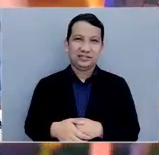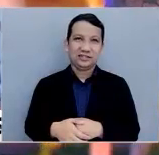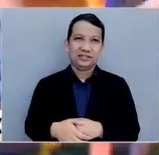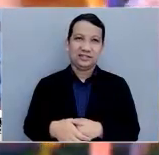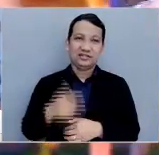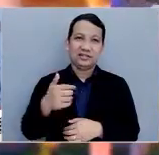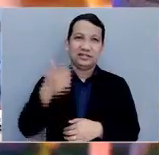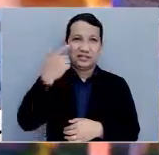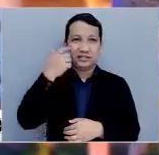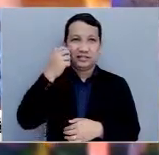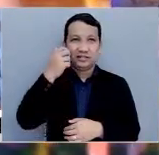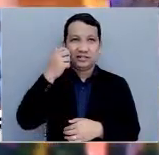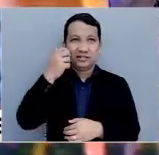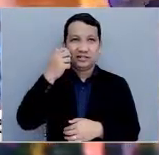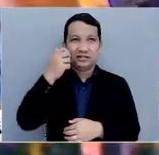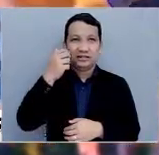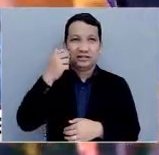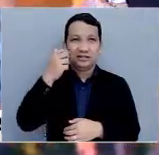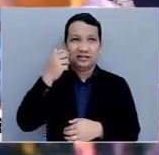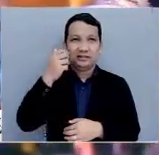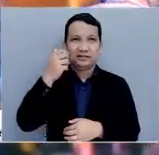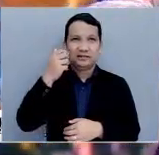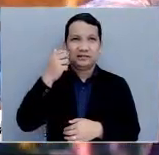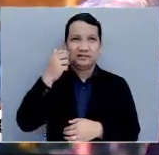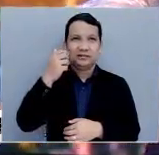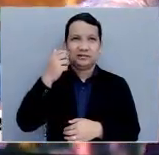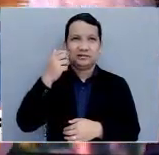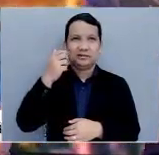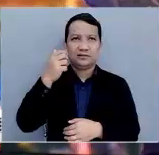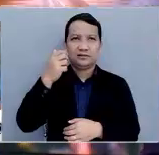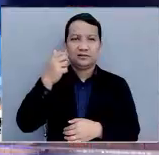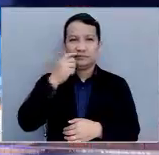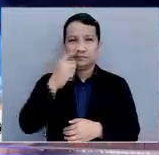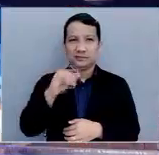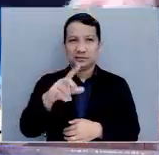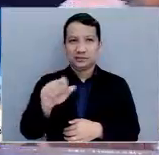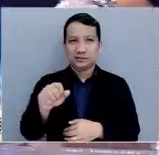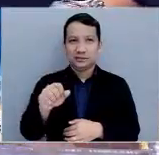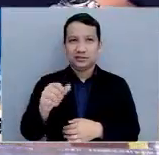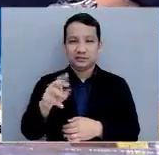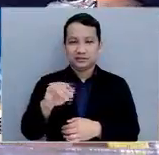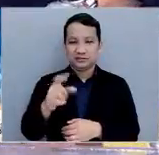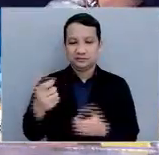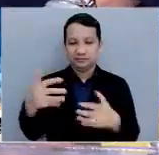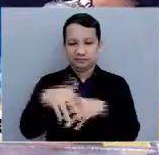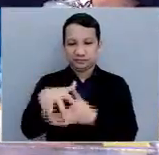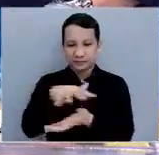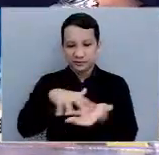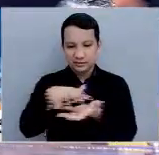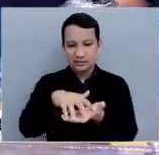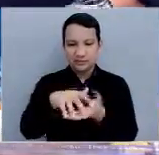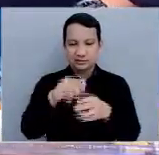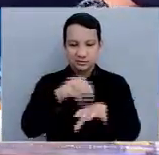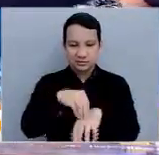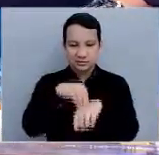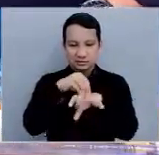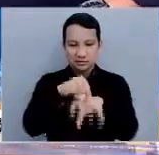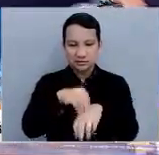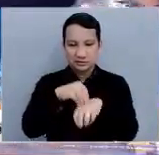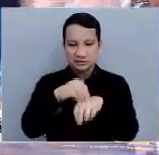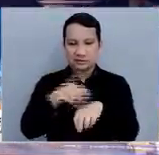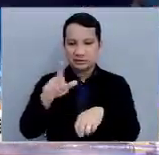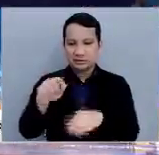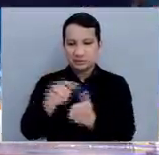ni Gio, yung ano, itong anong tawag mo dito? Para alin kung paano yung order. Mixed seafood. Nandyan ang pusit, nandyan ang